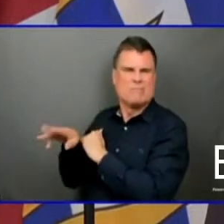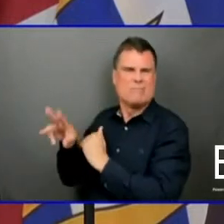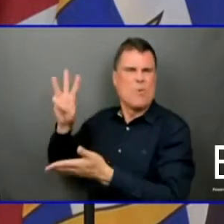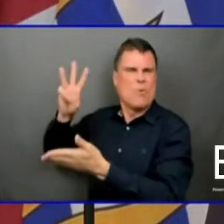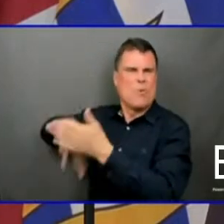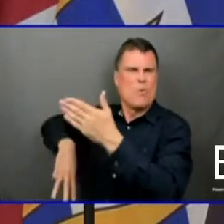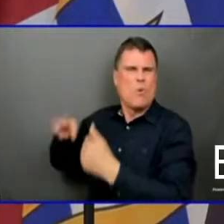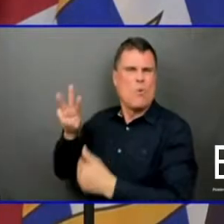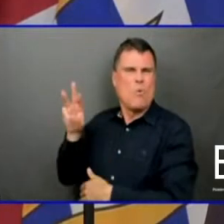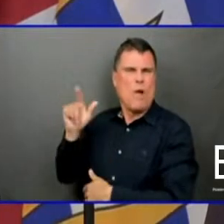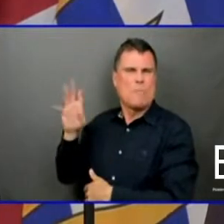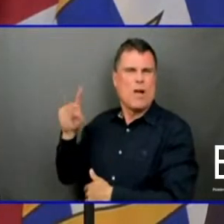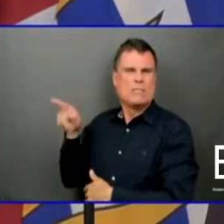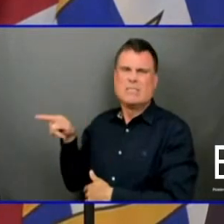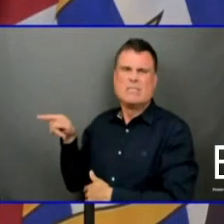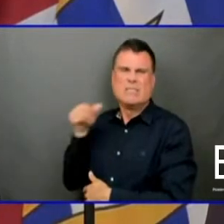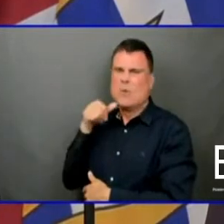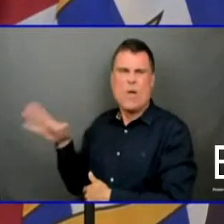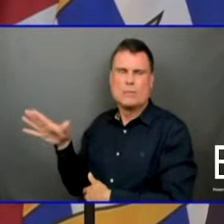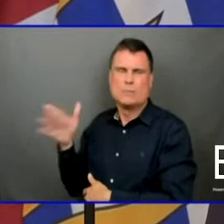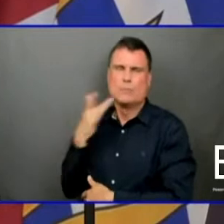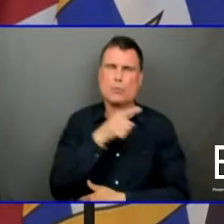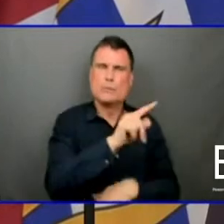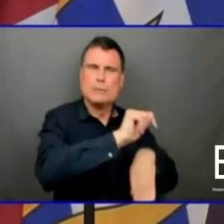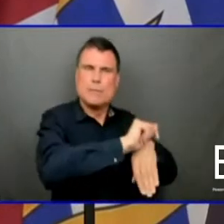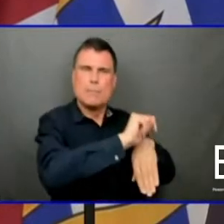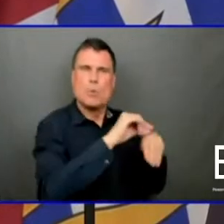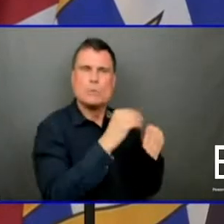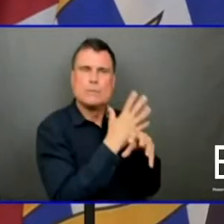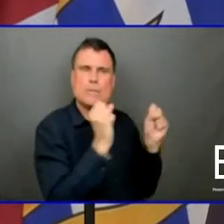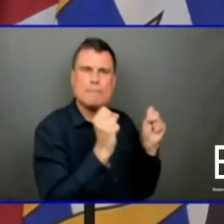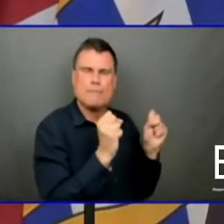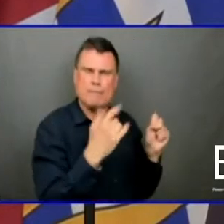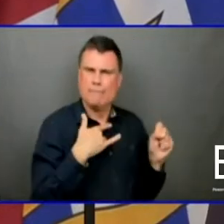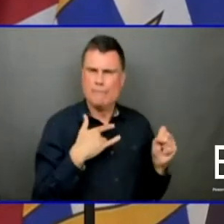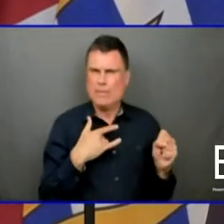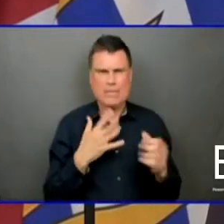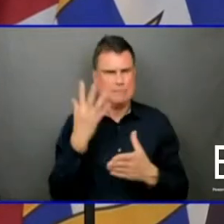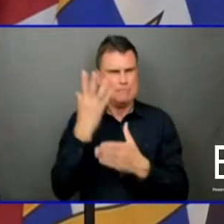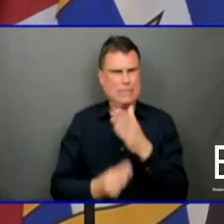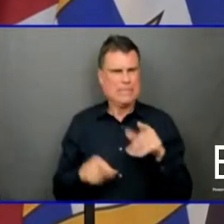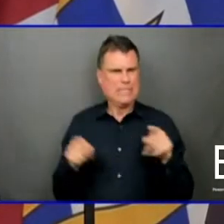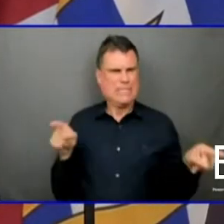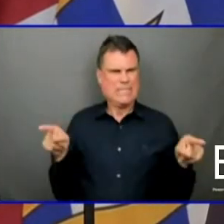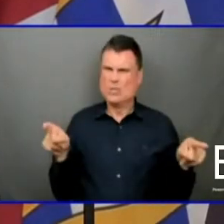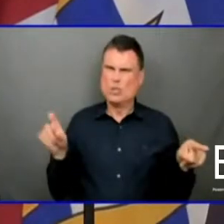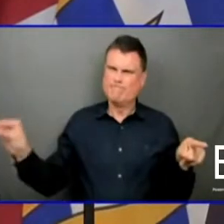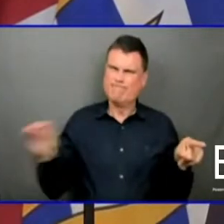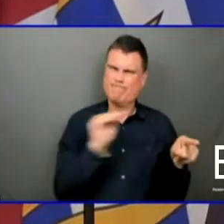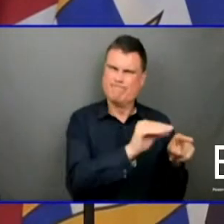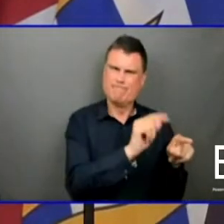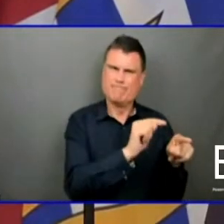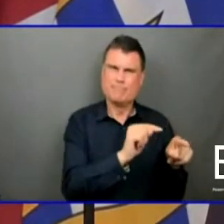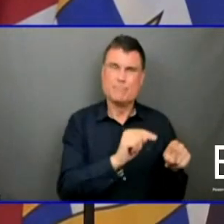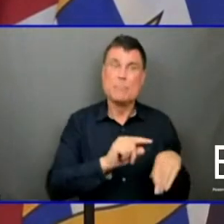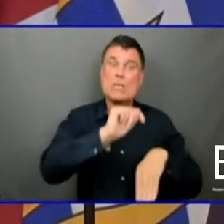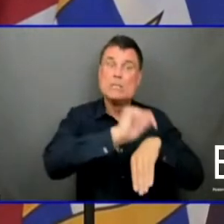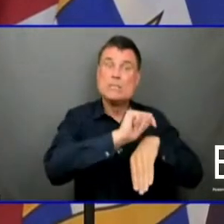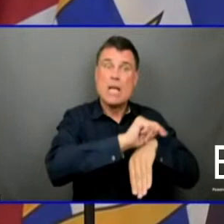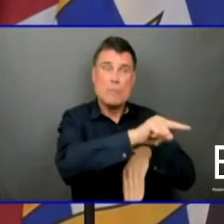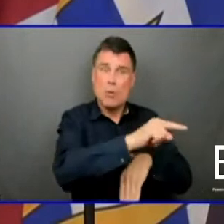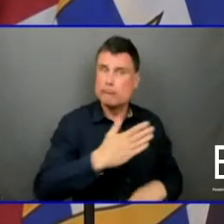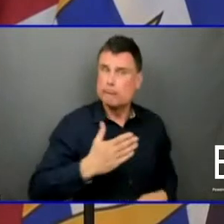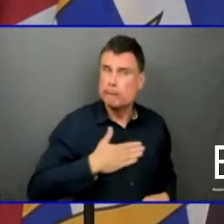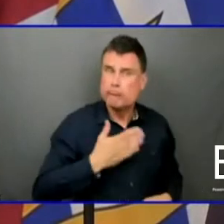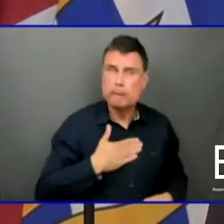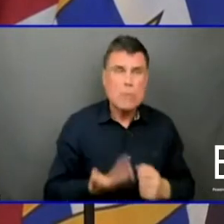们每个人都要打，我们都要说。 Even the temple authority saying they are willing to help even 3 clinics a week. So